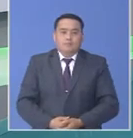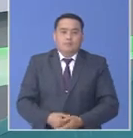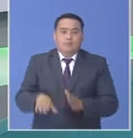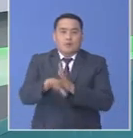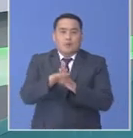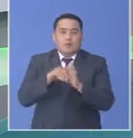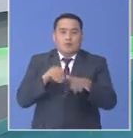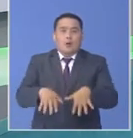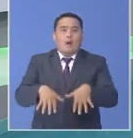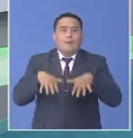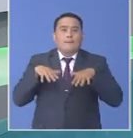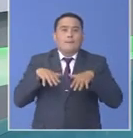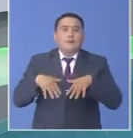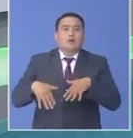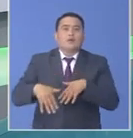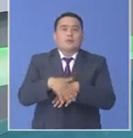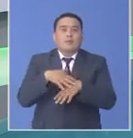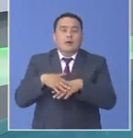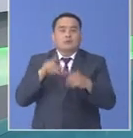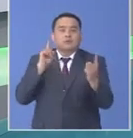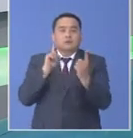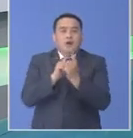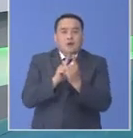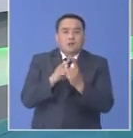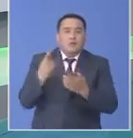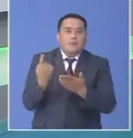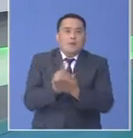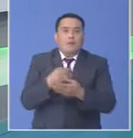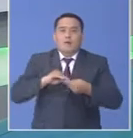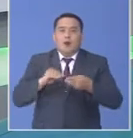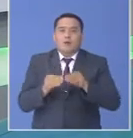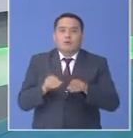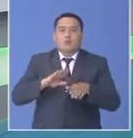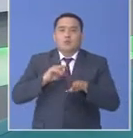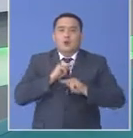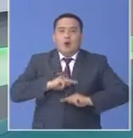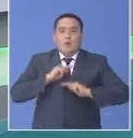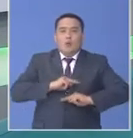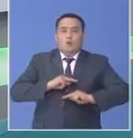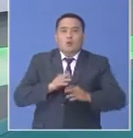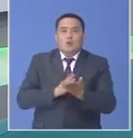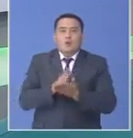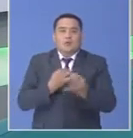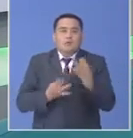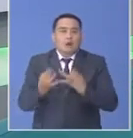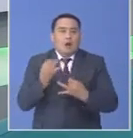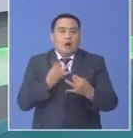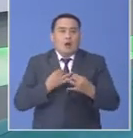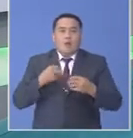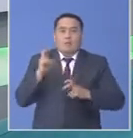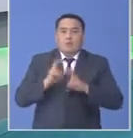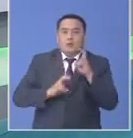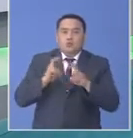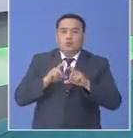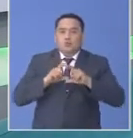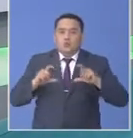Депутаты Мажлиса выезжают в массы. Из первоисточников узнают о проблемах и условиях работы, ведут прямой диалог с коллективами